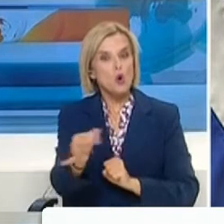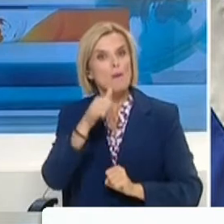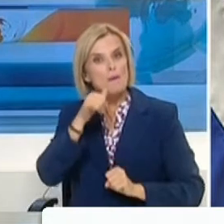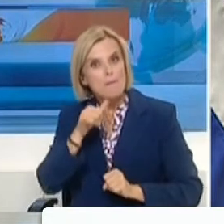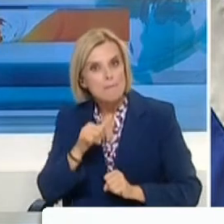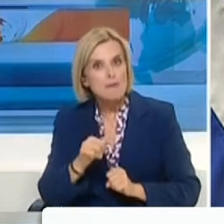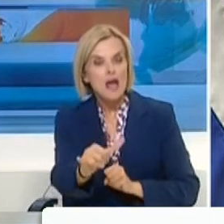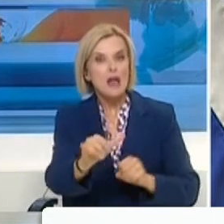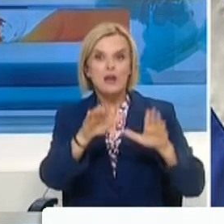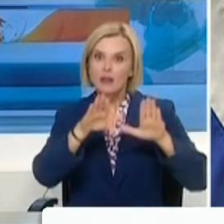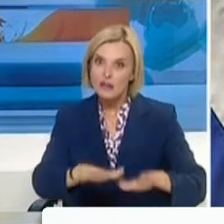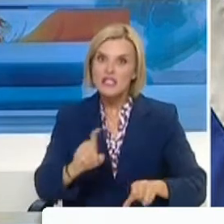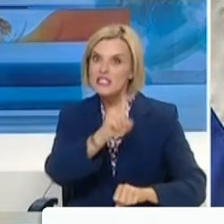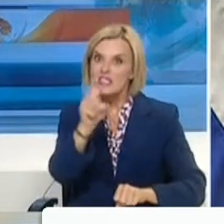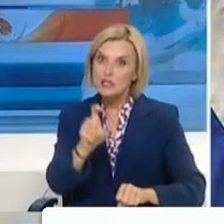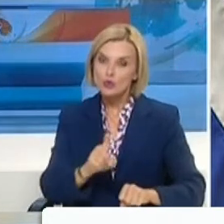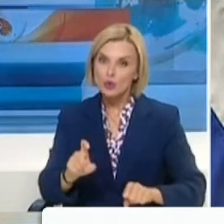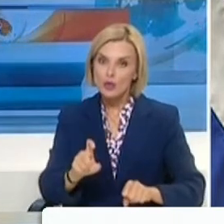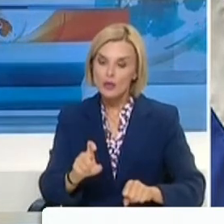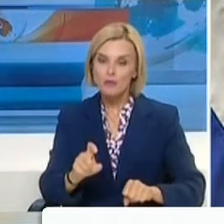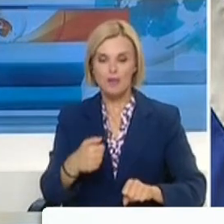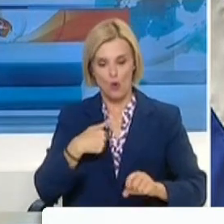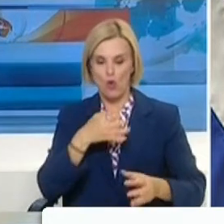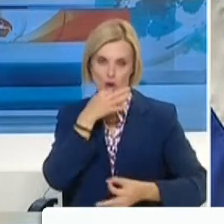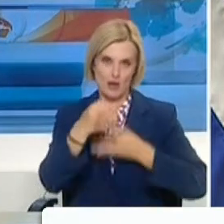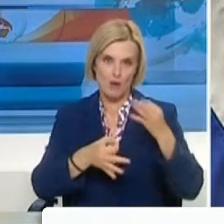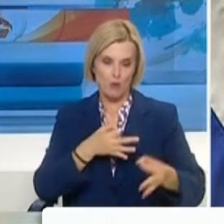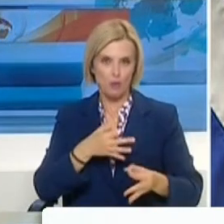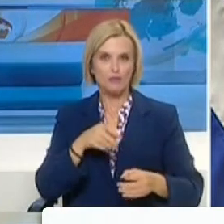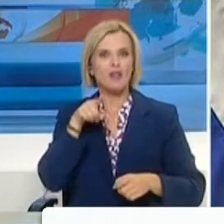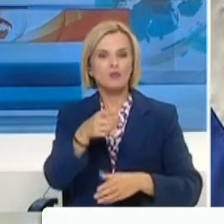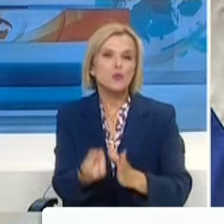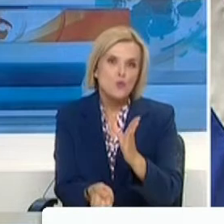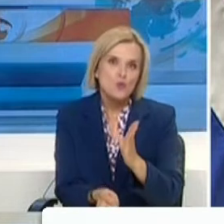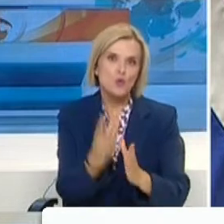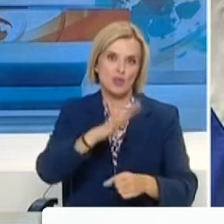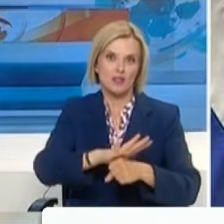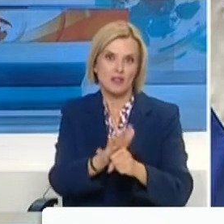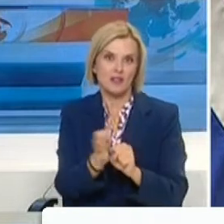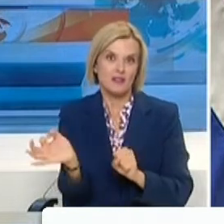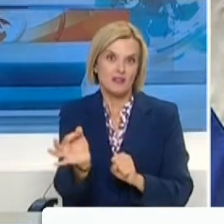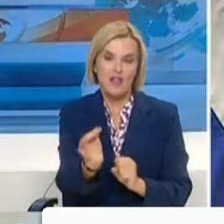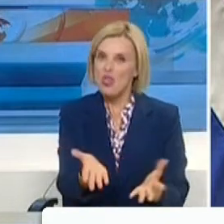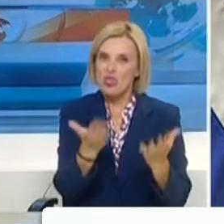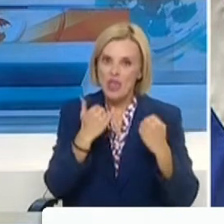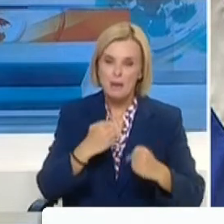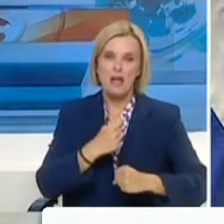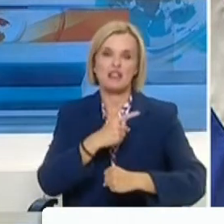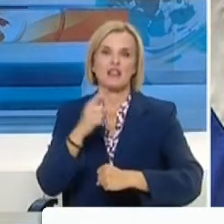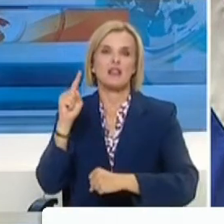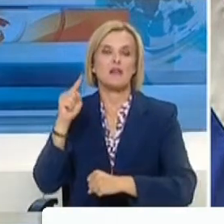Όταν ένας ιός όπως αυτός εμφανίζεται για πρώτη φορά στην ανθρωπότητα και δεν υπάρχει γενικά ανοσία στον πληθυσμό,